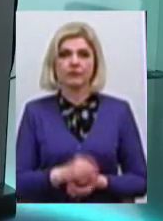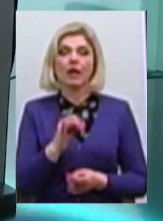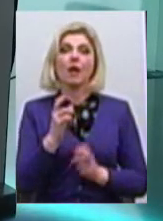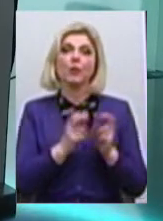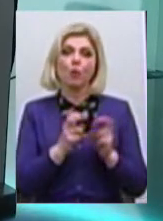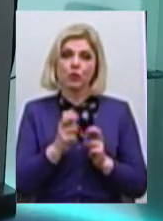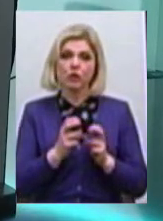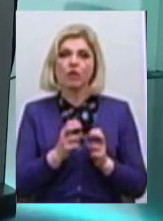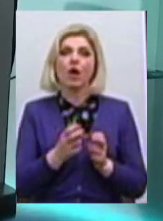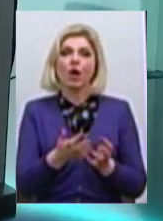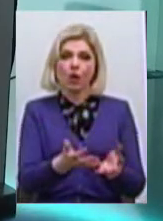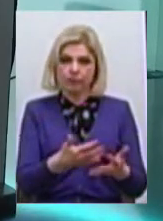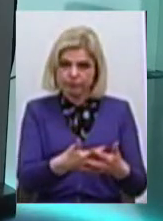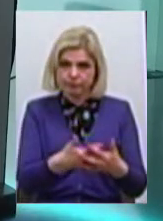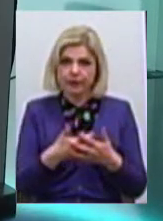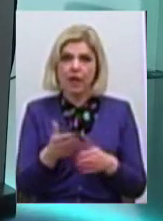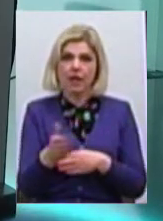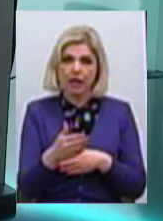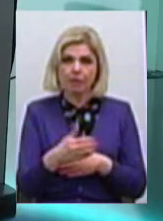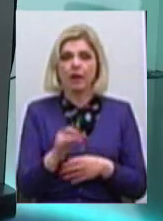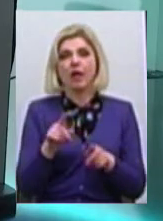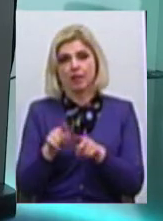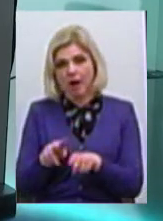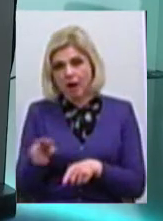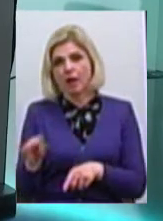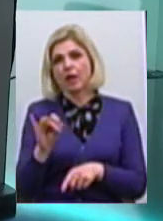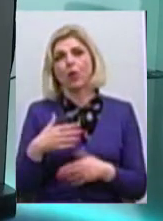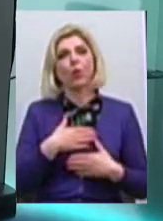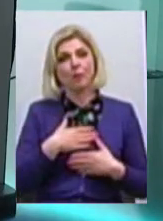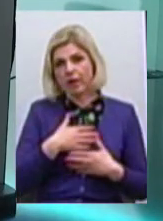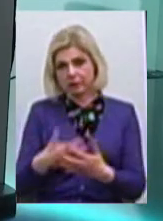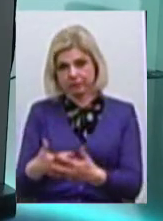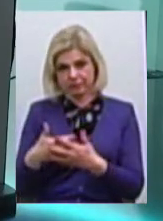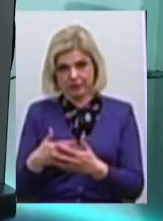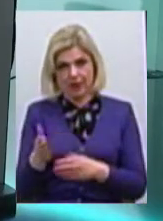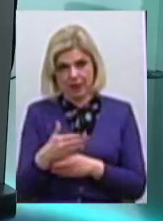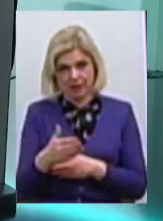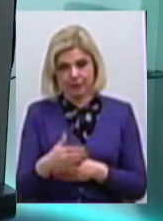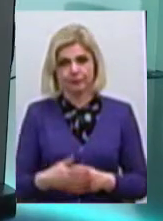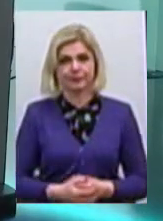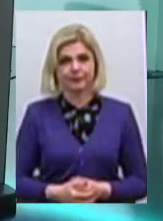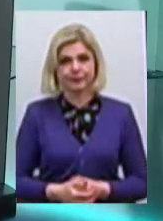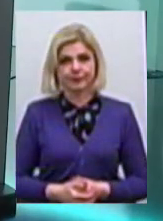промислового добування риби, так і любительського добування.